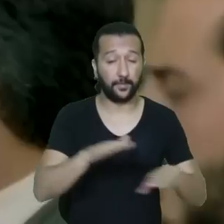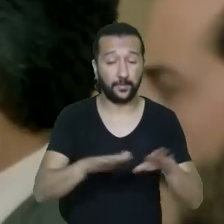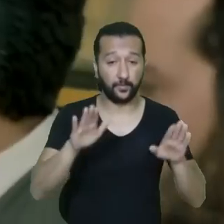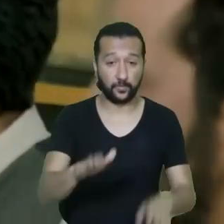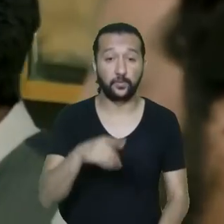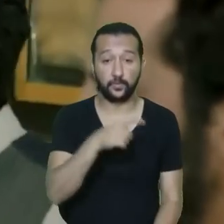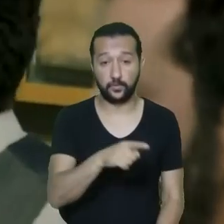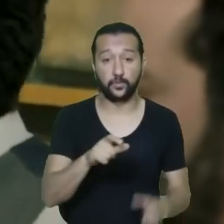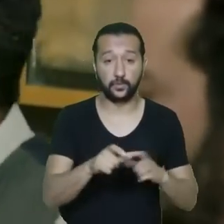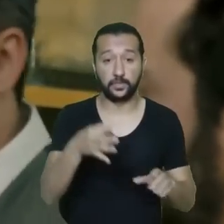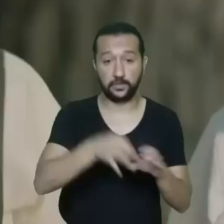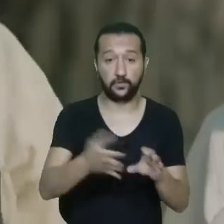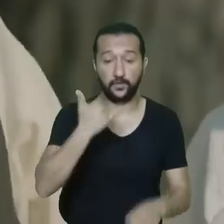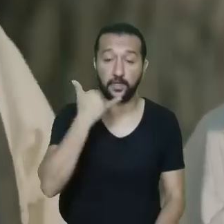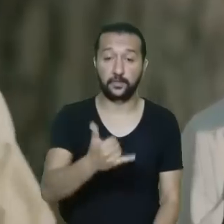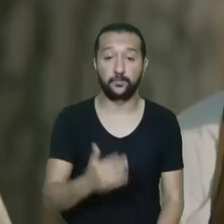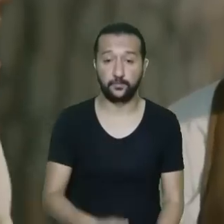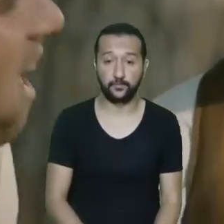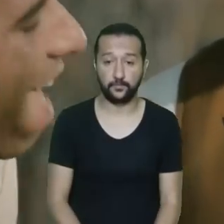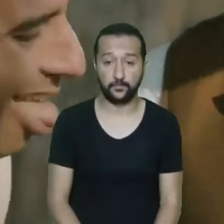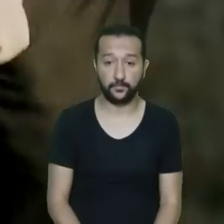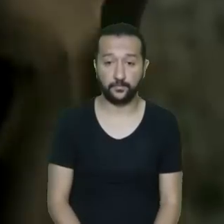bu ya. Süleyman, bir jetonları da arayayım hadi.